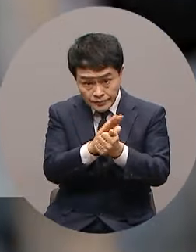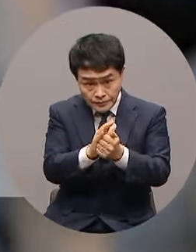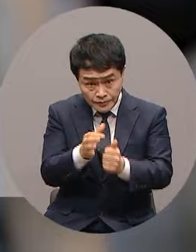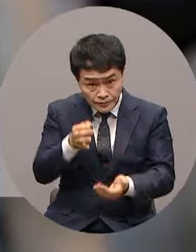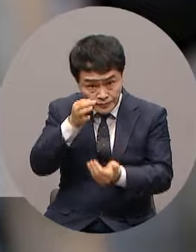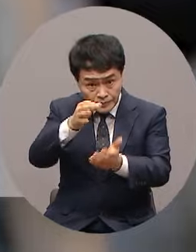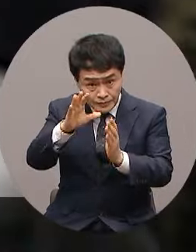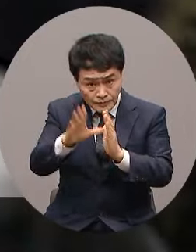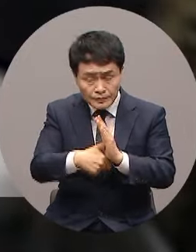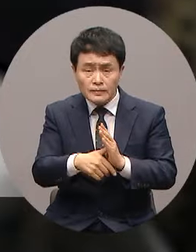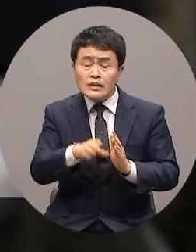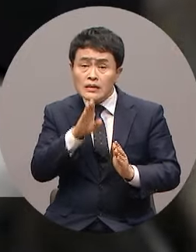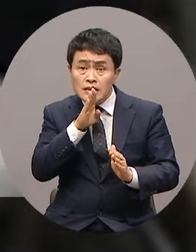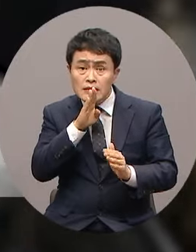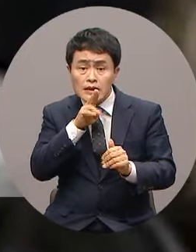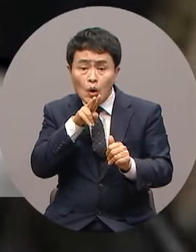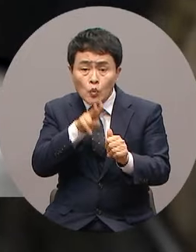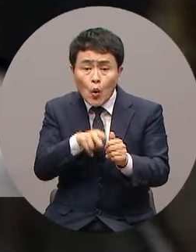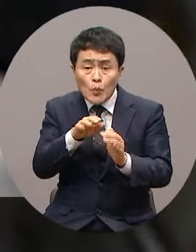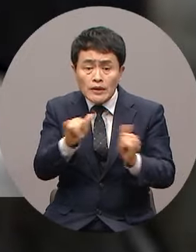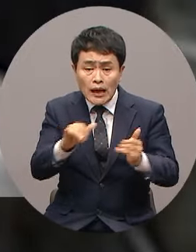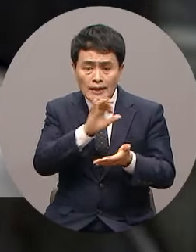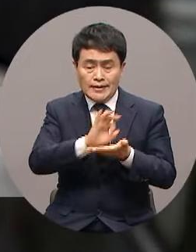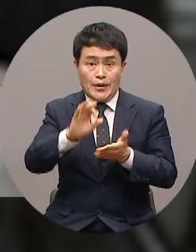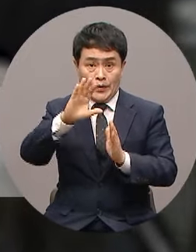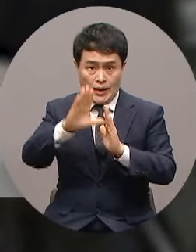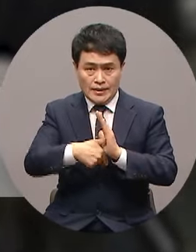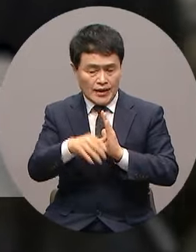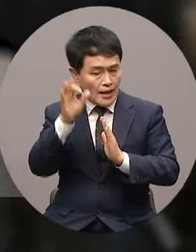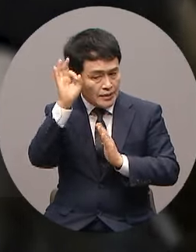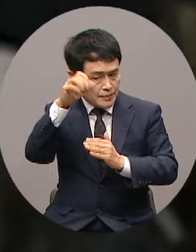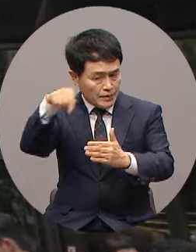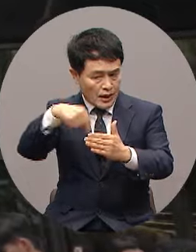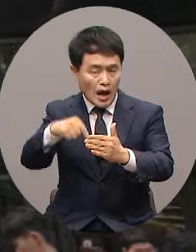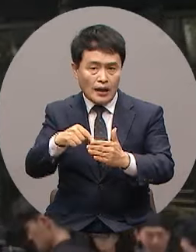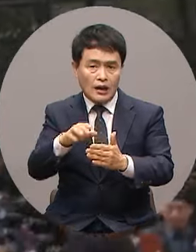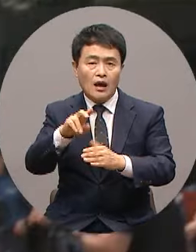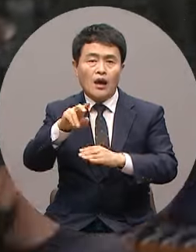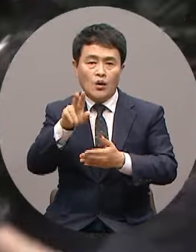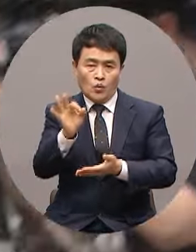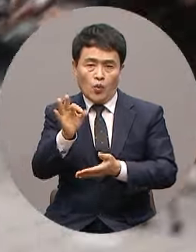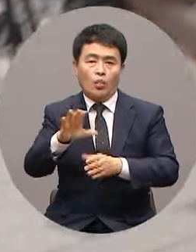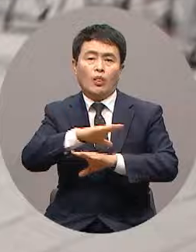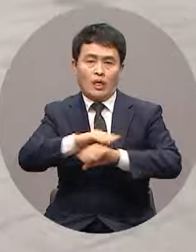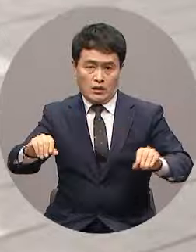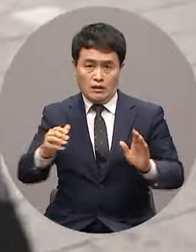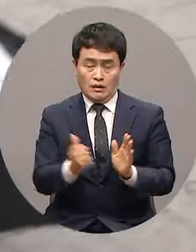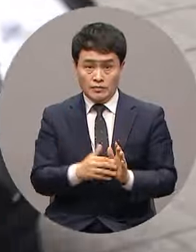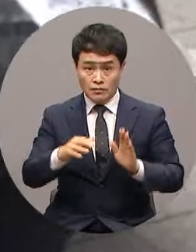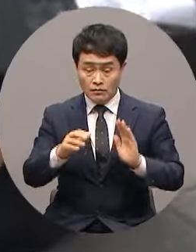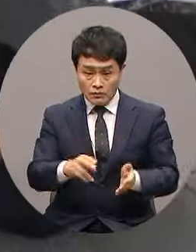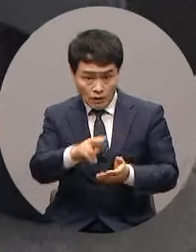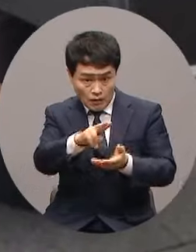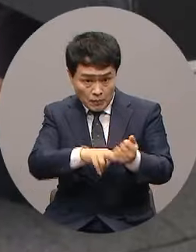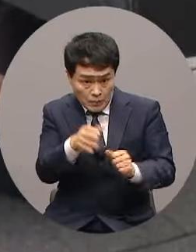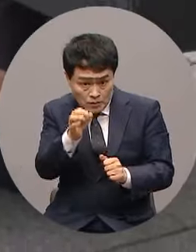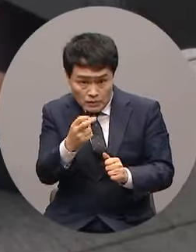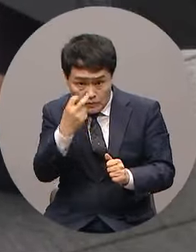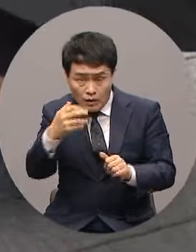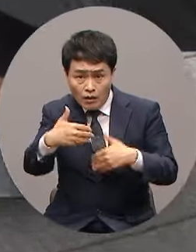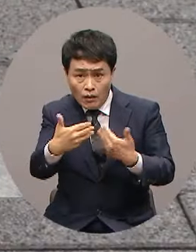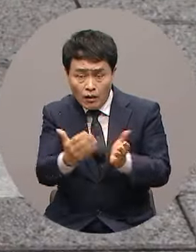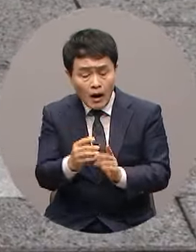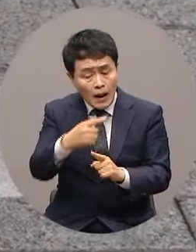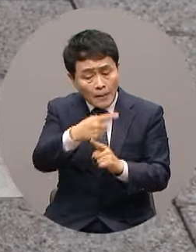경우에는 소비자가 실제 이용하는 날을 기준으로 10일 이내에 정산해야 합니다. 플랫폼이 직접 판매 대금을 관리하는 경우에는 판매